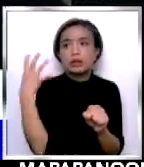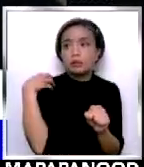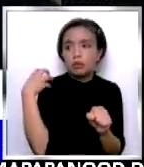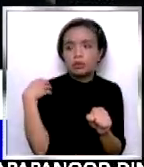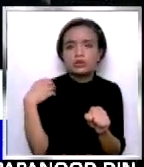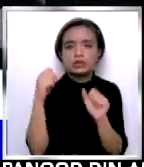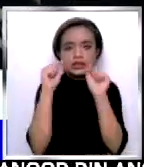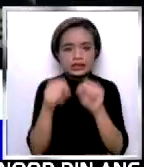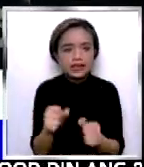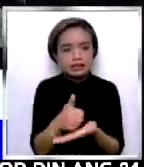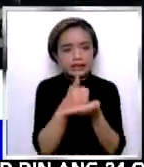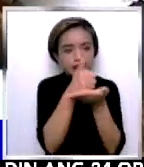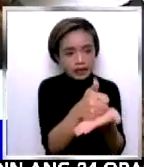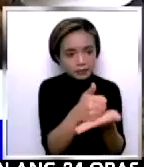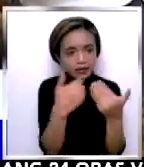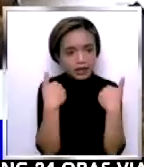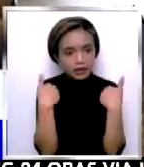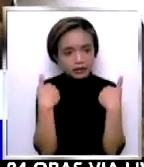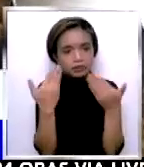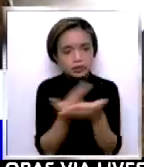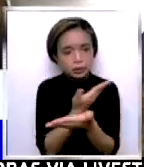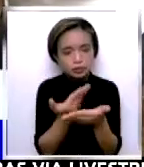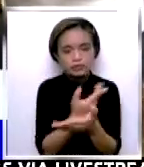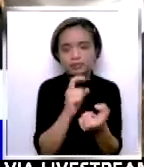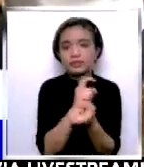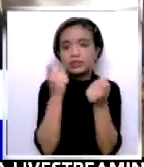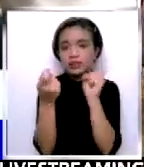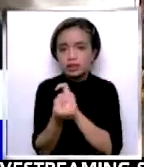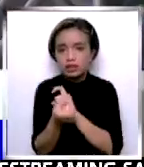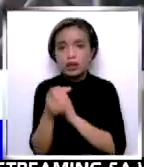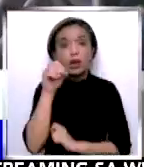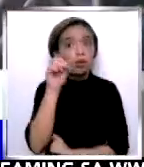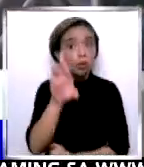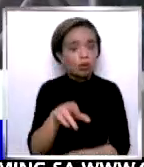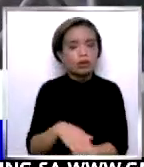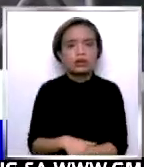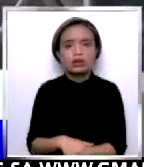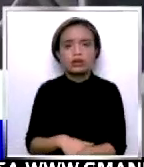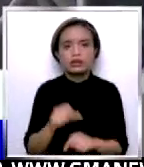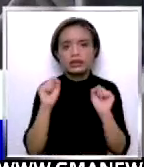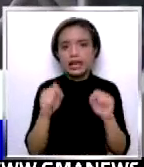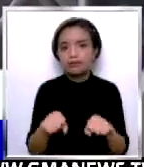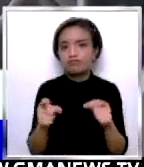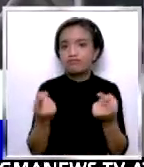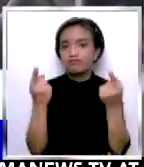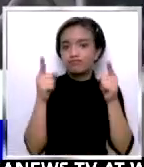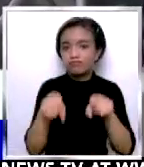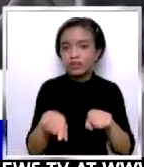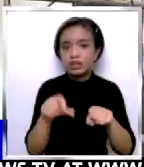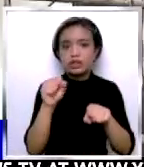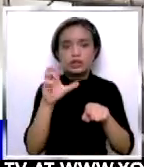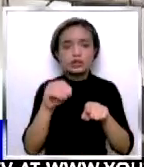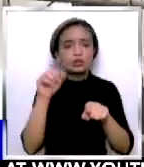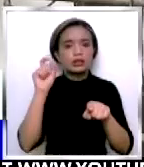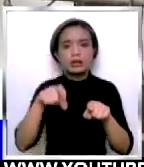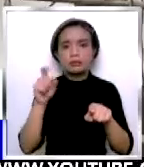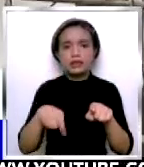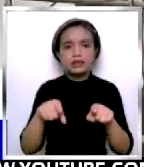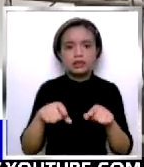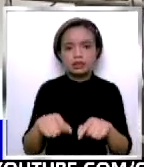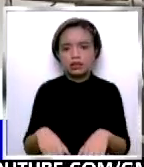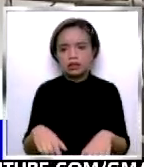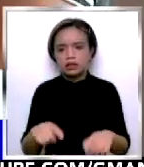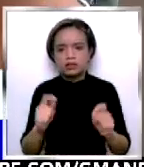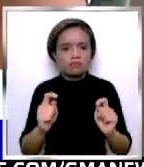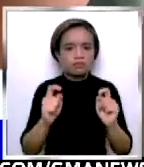Yes. Meron mang bagong round of adjustment. So talaga yung projections ay mangyayari, no? So hindi tayo dapat magpadalos-dalos kagad na magawa